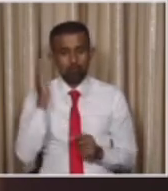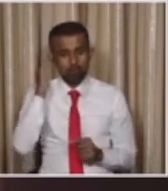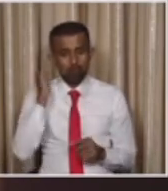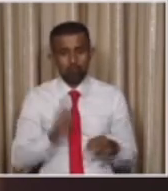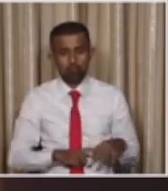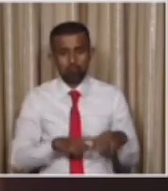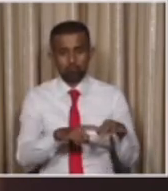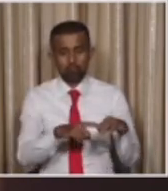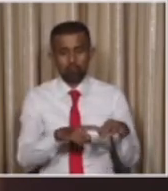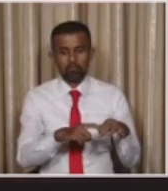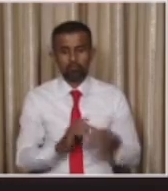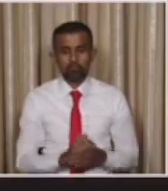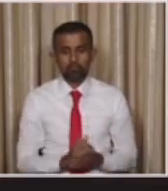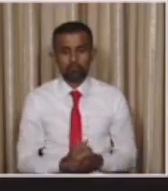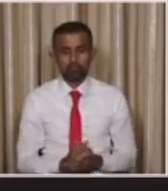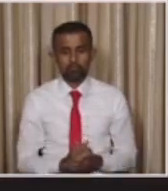මම පස්වෙනි ප්‍රශ්නය අහනවා.